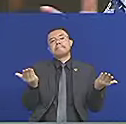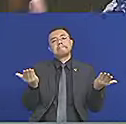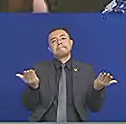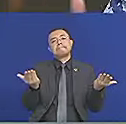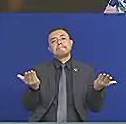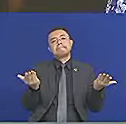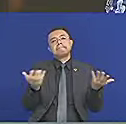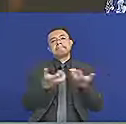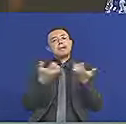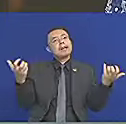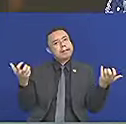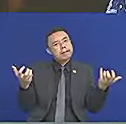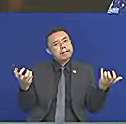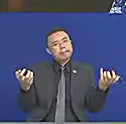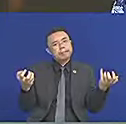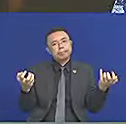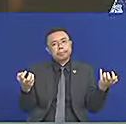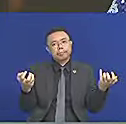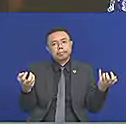Tidak mungkin.